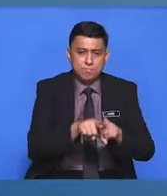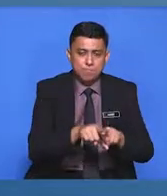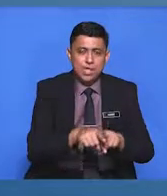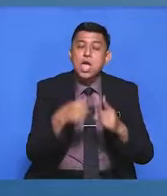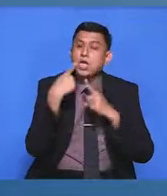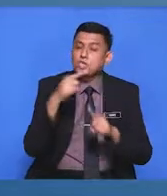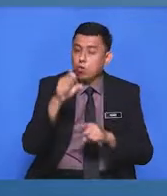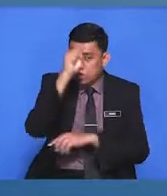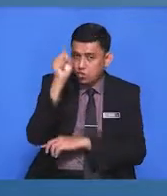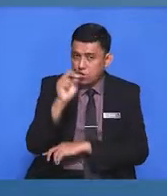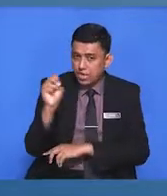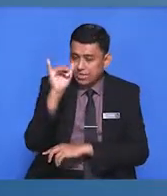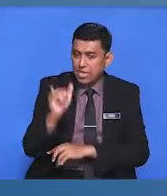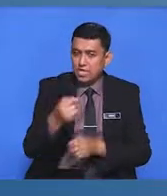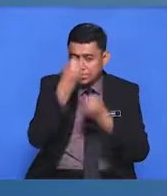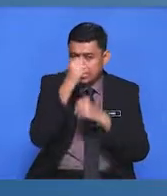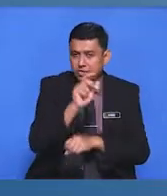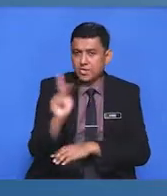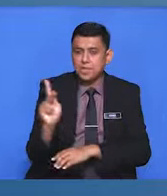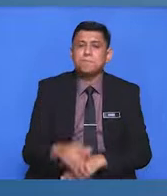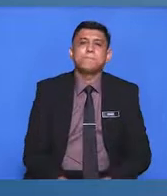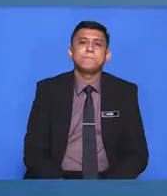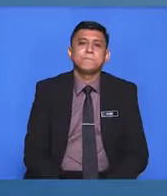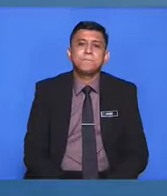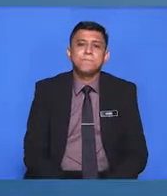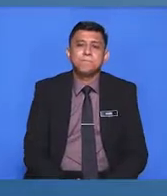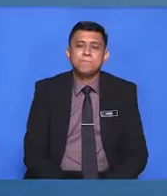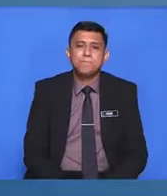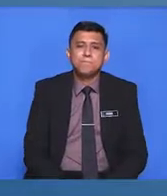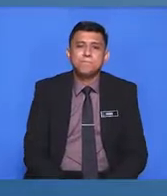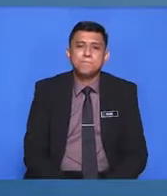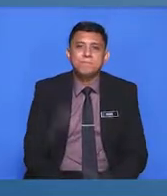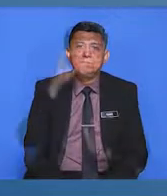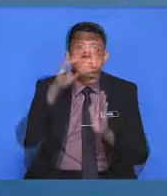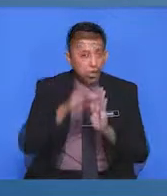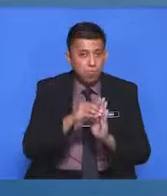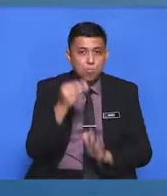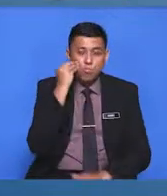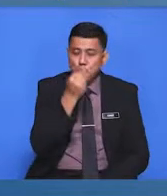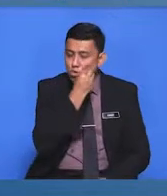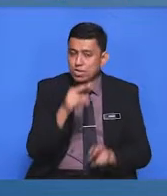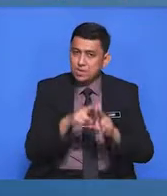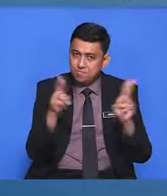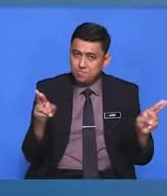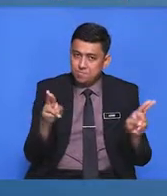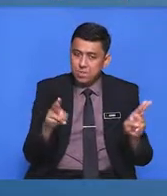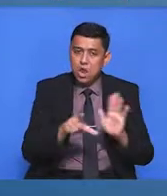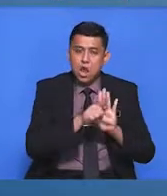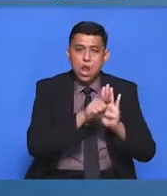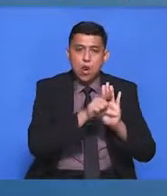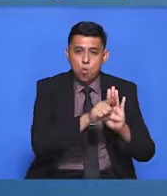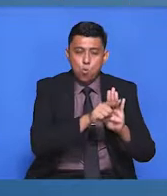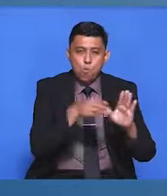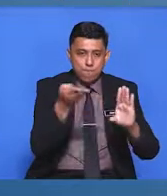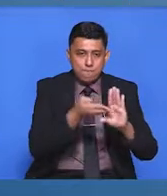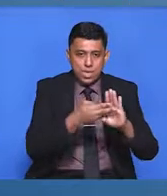refleksia. Ha, terdapat juga gambar agung dan tanda tangan Gubernur Bank